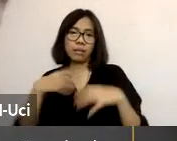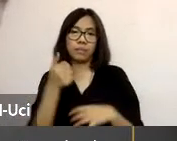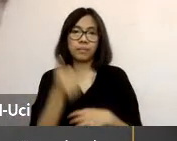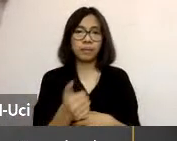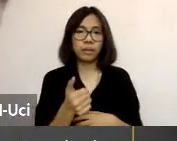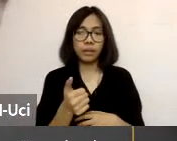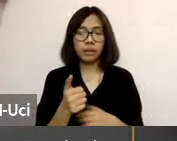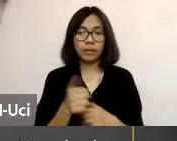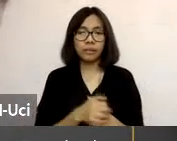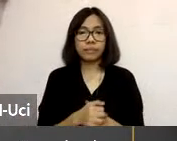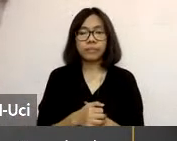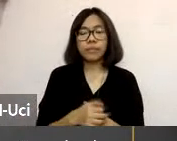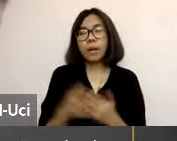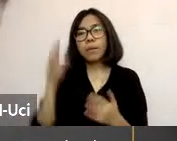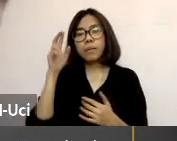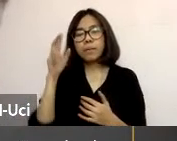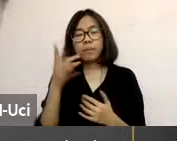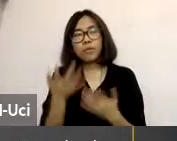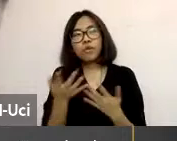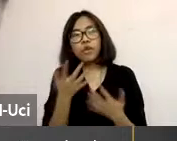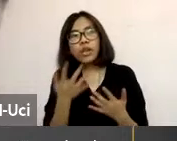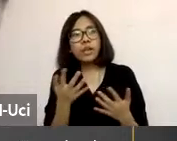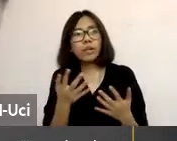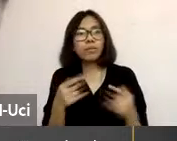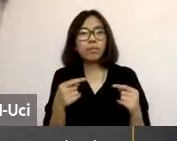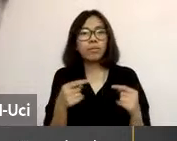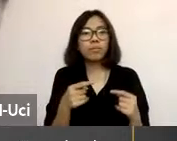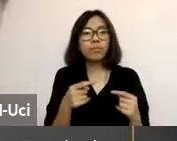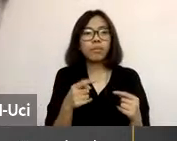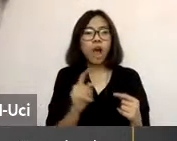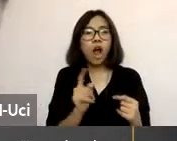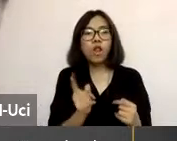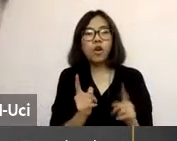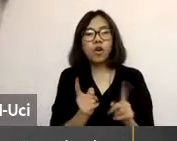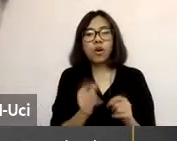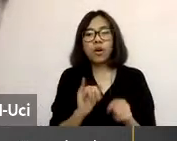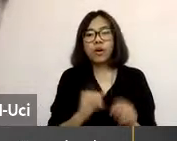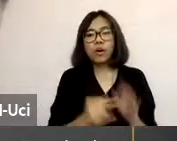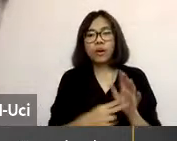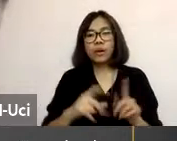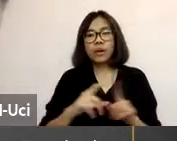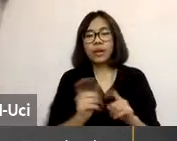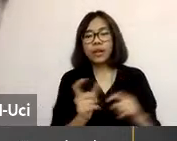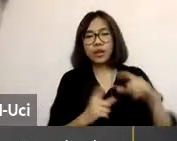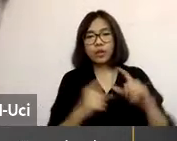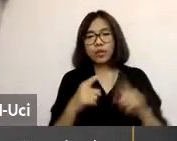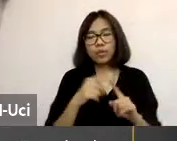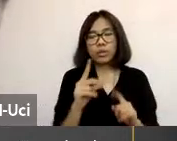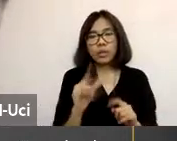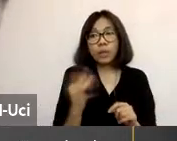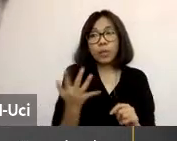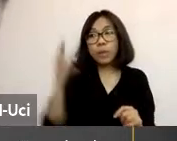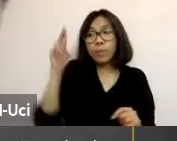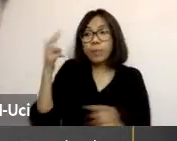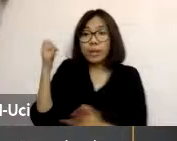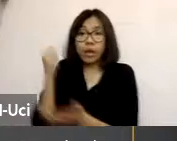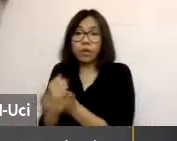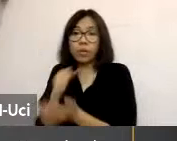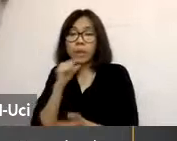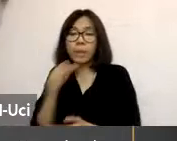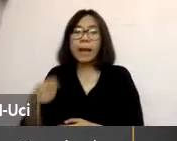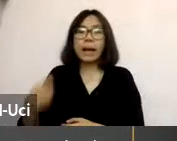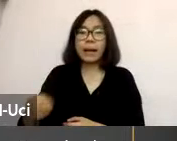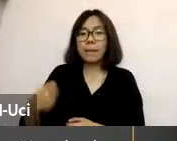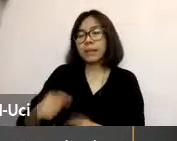apa produk tertentu jadi misalnya kalau industri ya kementerian perindustrian gitu kalau